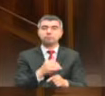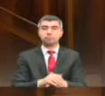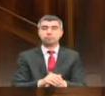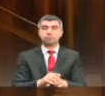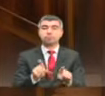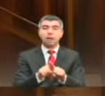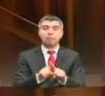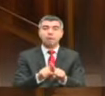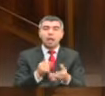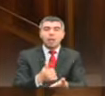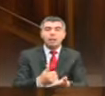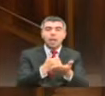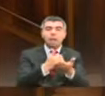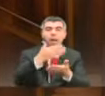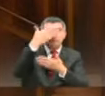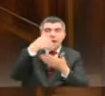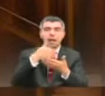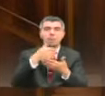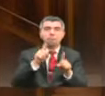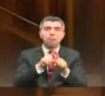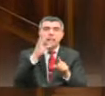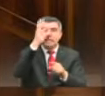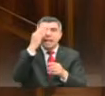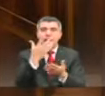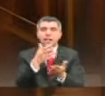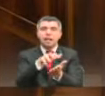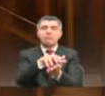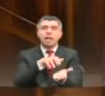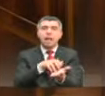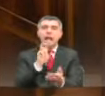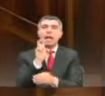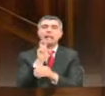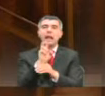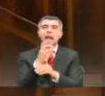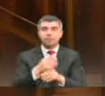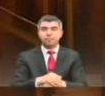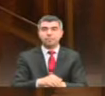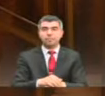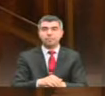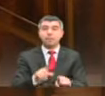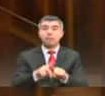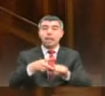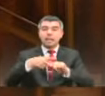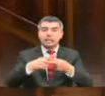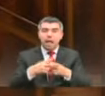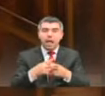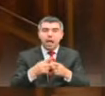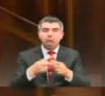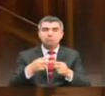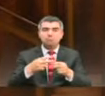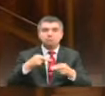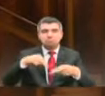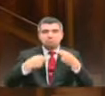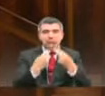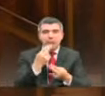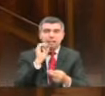المغرب الأخضر وتعزيز استدامة الفلاحة التضامنية وتحفيز الصناعات الغذائية